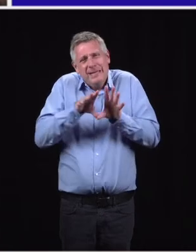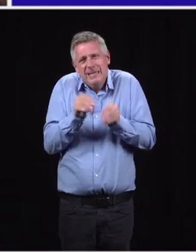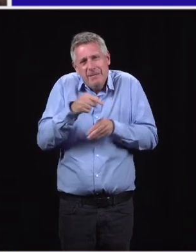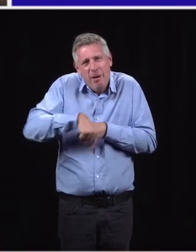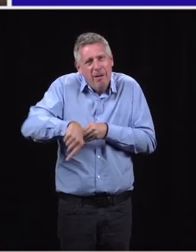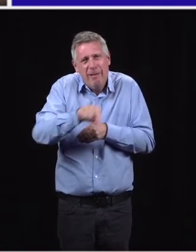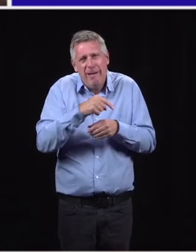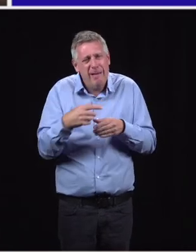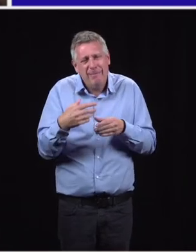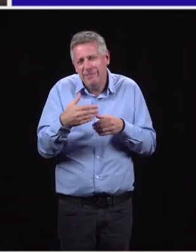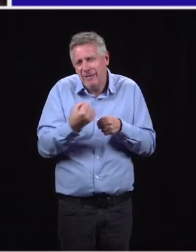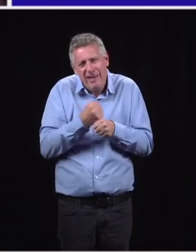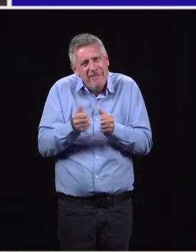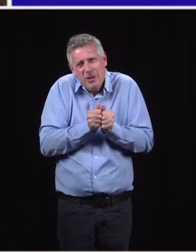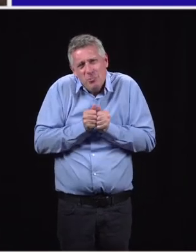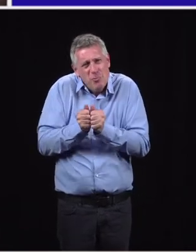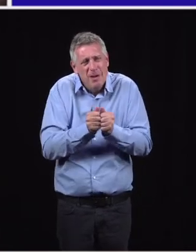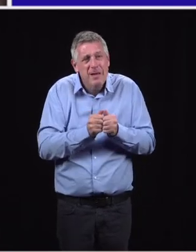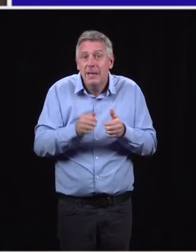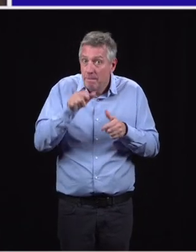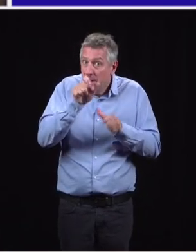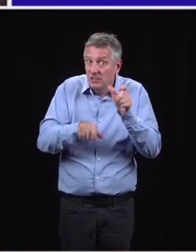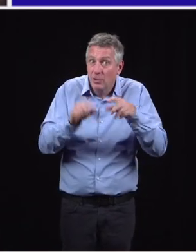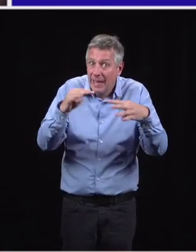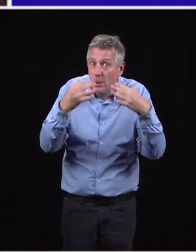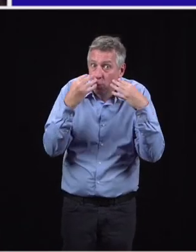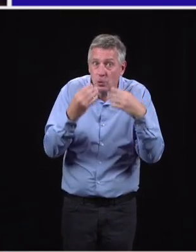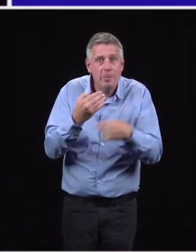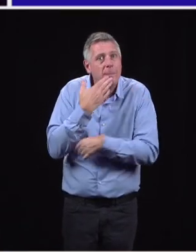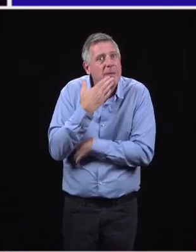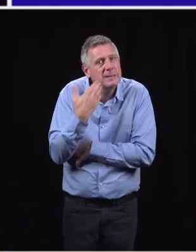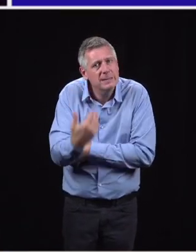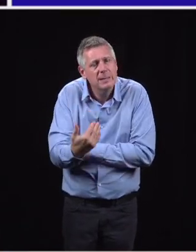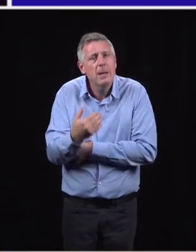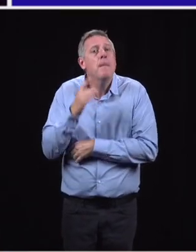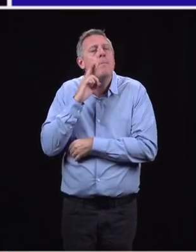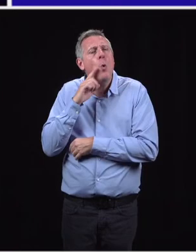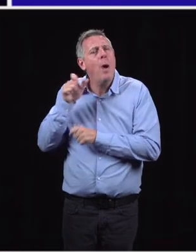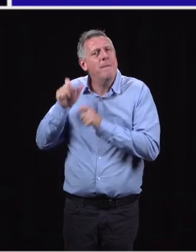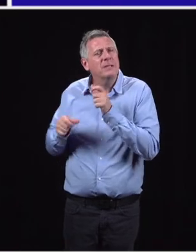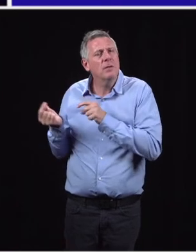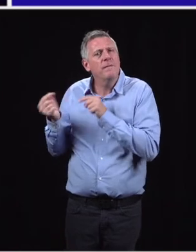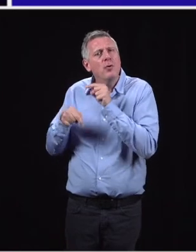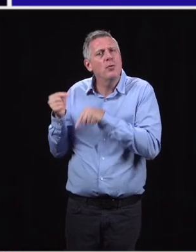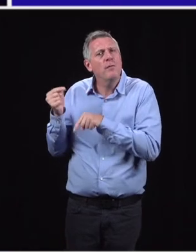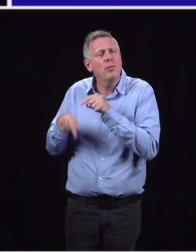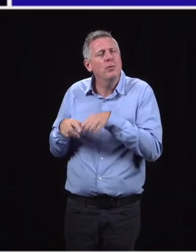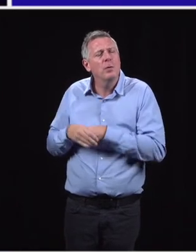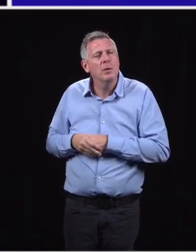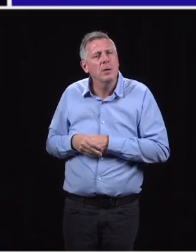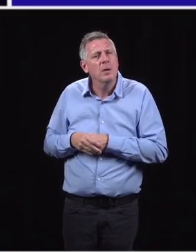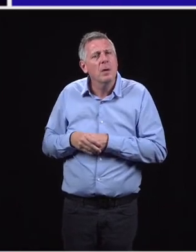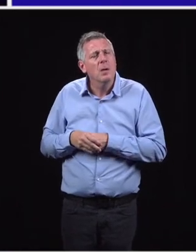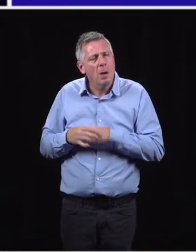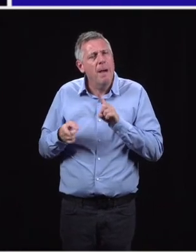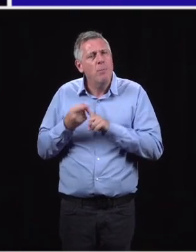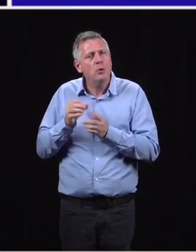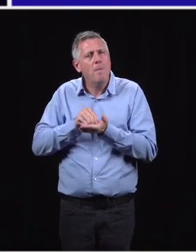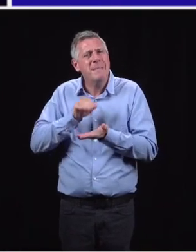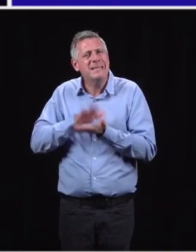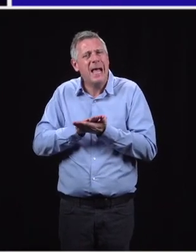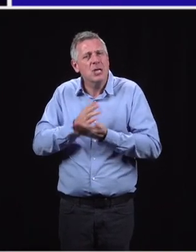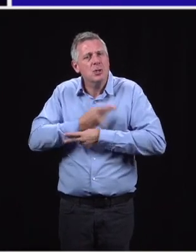encourager tous ceux qui nous ont écouté aujourd'hui tous ceux qui étaient là pourquoi ils étaient là parce que on a un message faire à faire passer c'est que